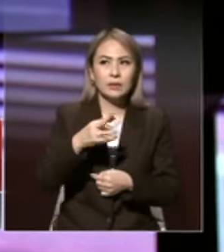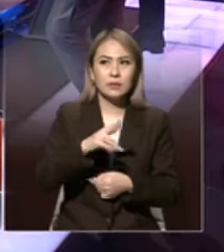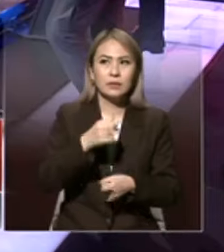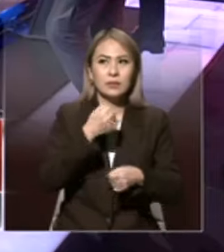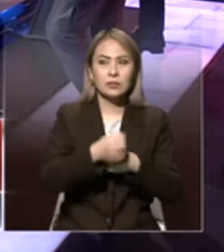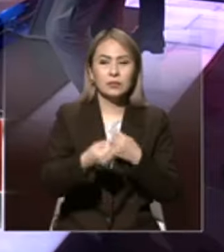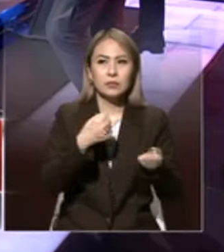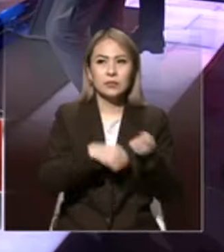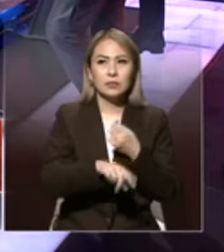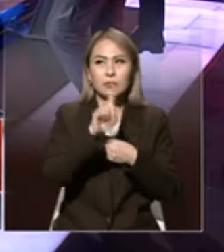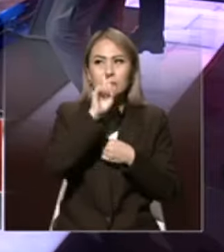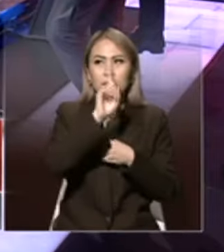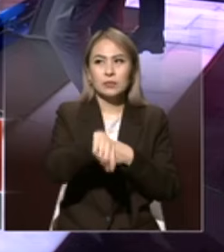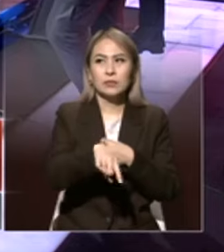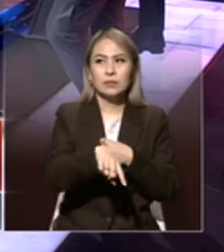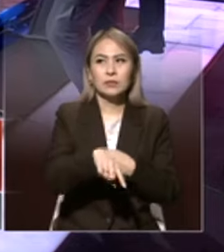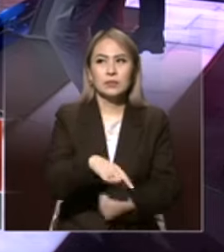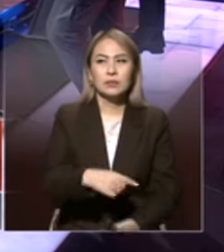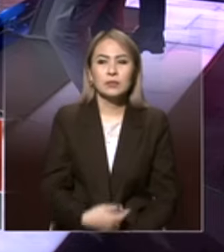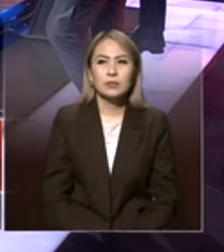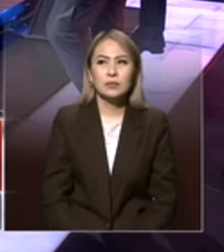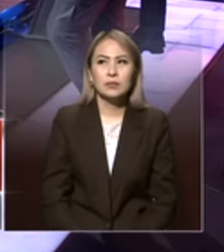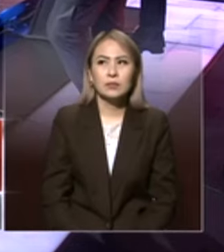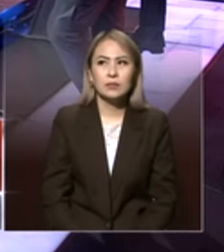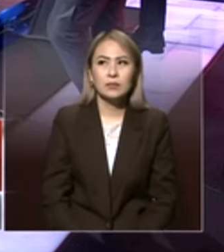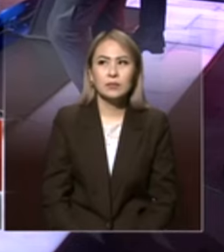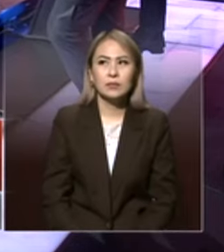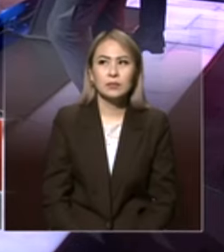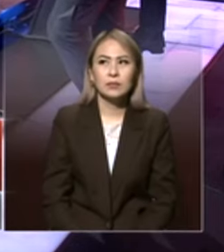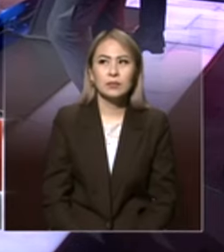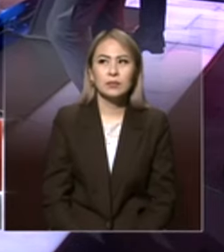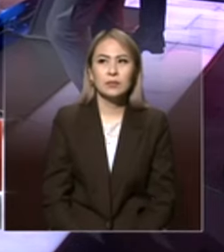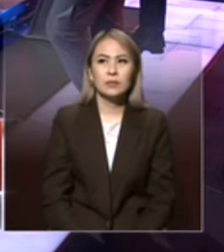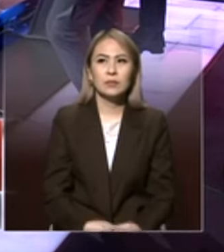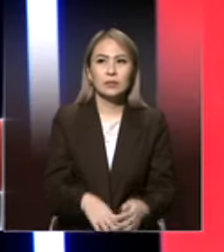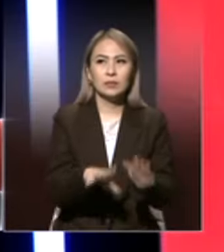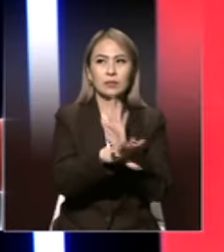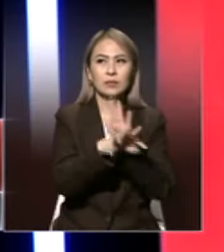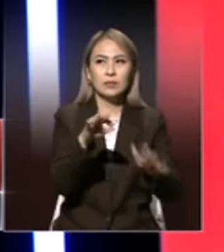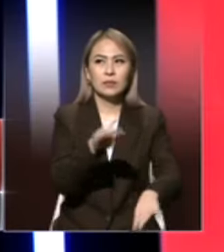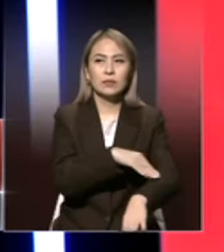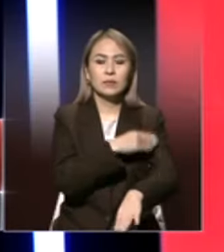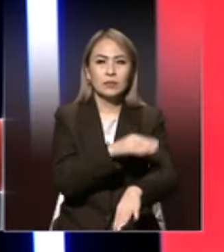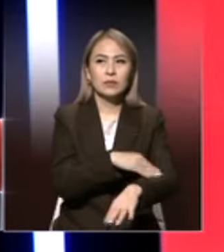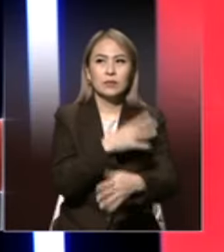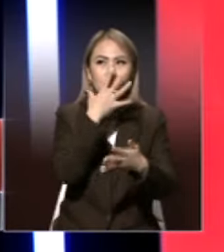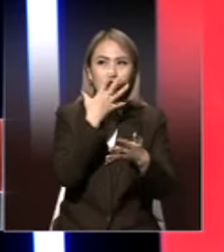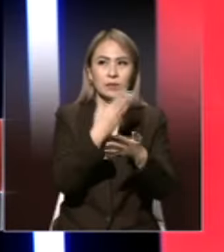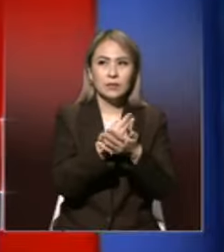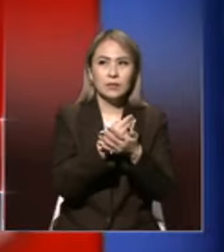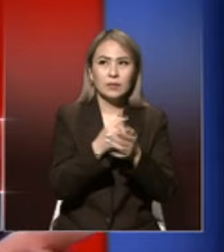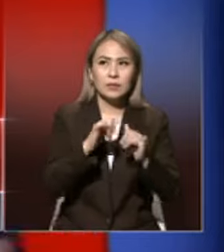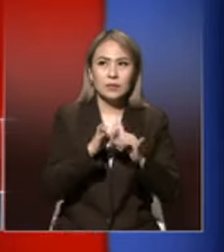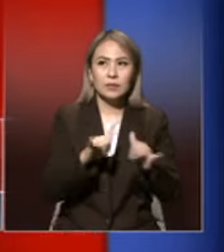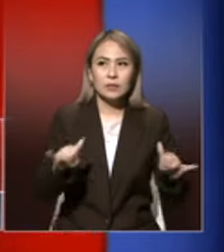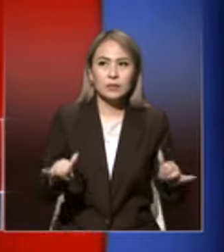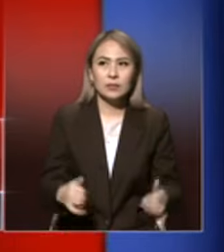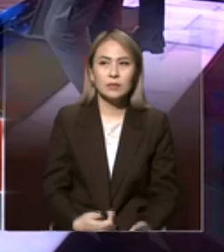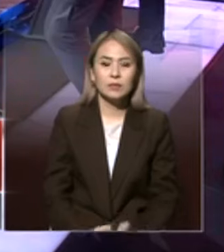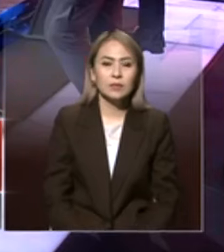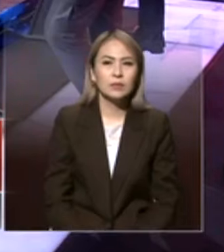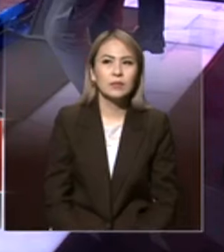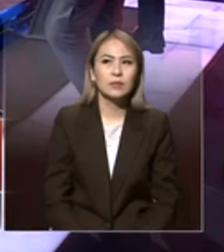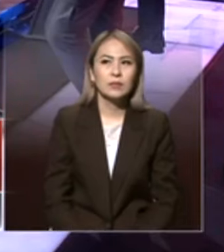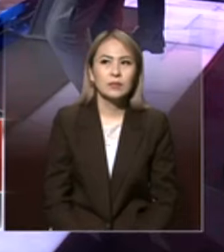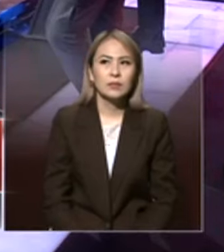зорлық-зомбылық та болмайды, егер де тең дәрежеде көрсе. Аржан мырза, жарларыңызды дұрыс таңдаңыздар және де өздеріңізді дамытыңыздар. Ержан